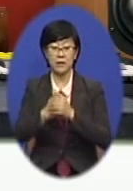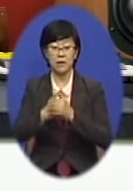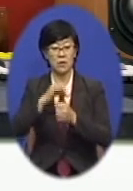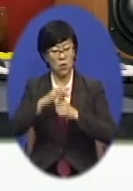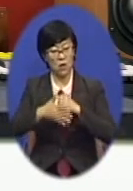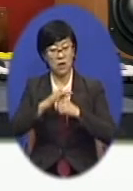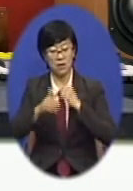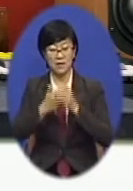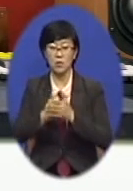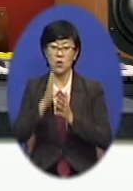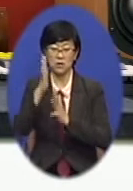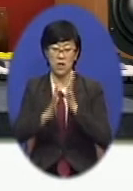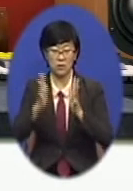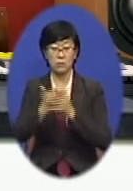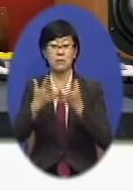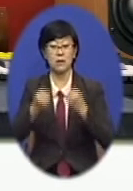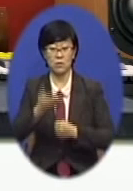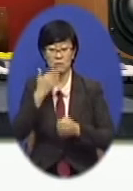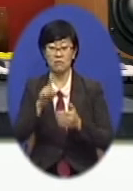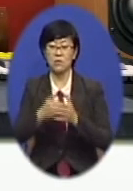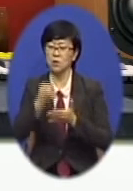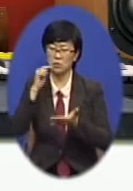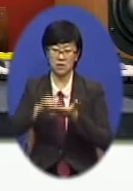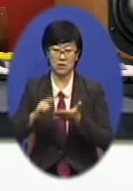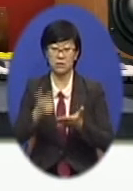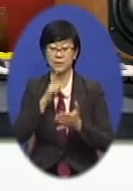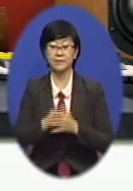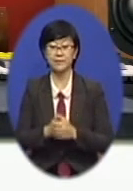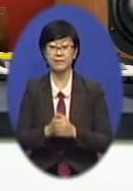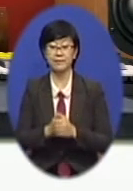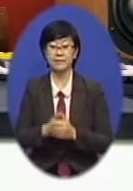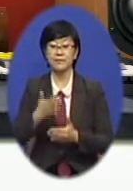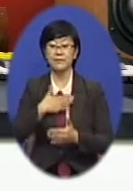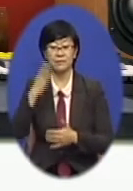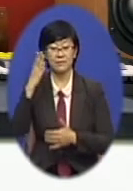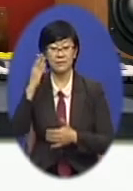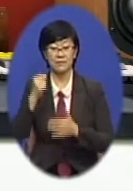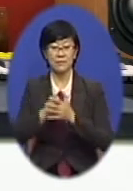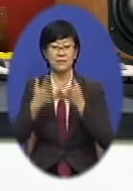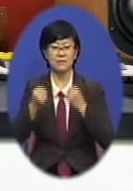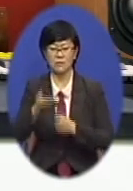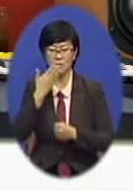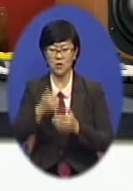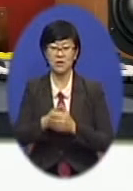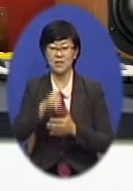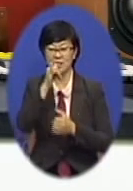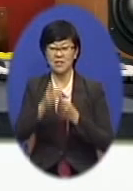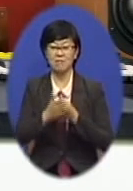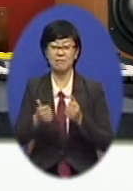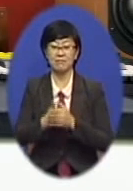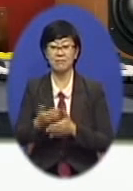되는데 그게 네. 생각만큼 쉽지 않은 것 같아요. 맞아요, 맞아요. 아. 저도 기름진 음식을 많이 먹는 편이거든요. 아니요,